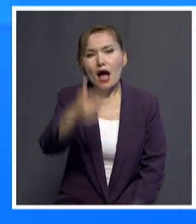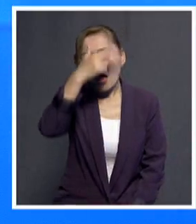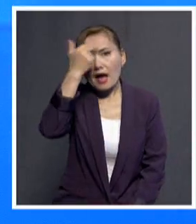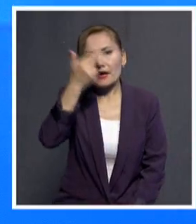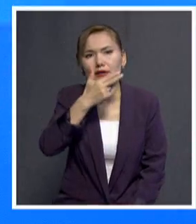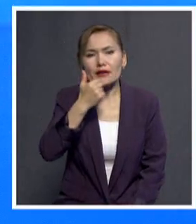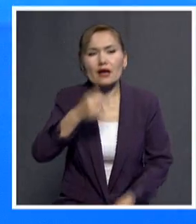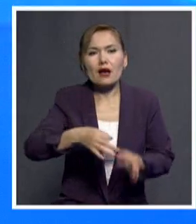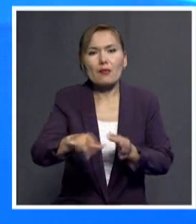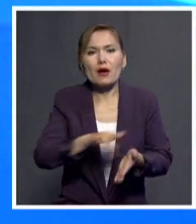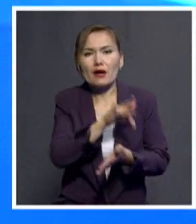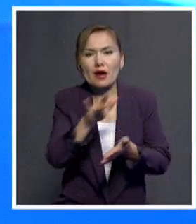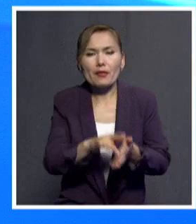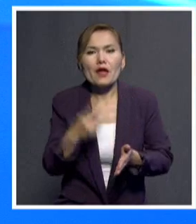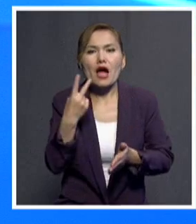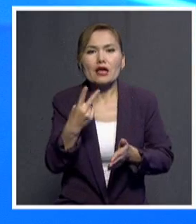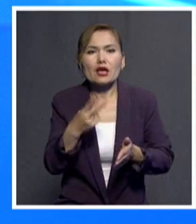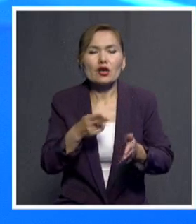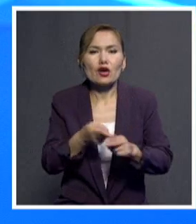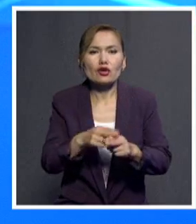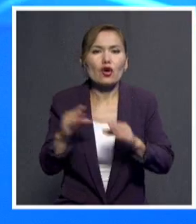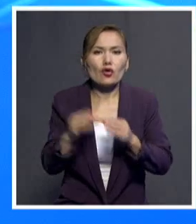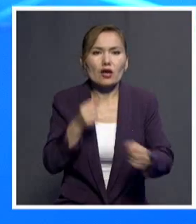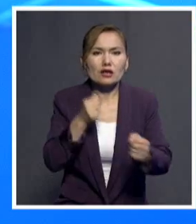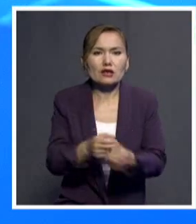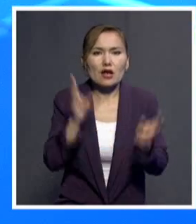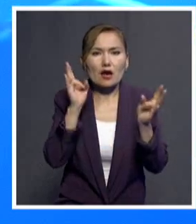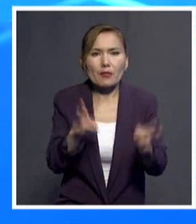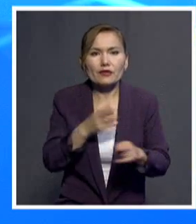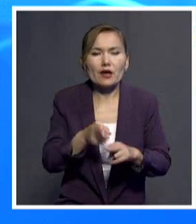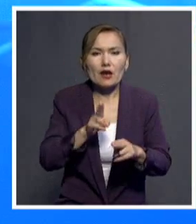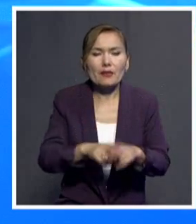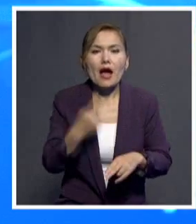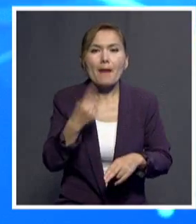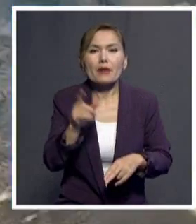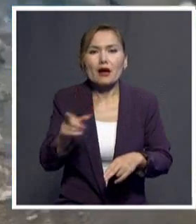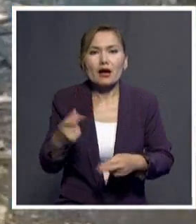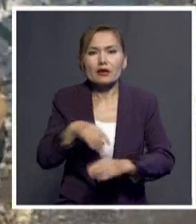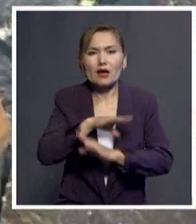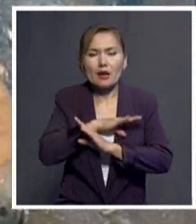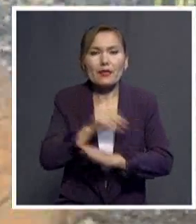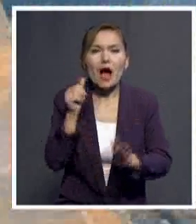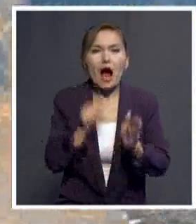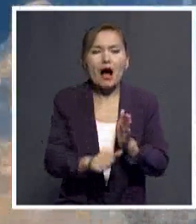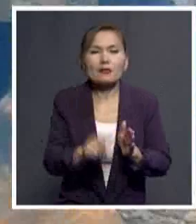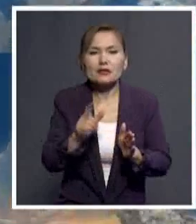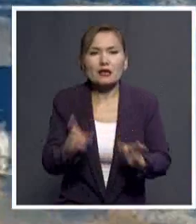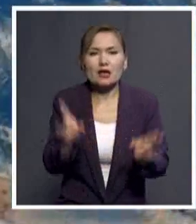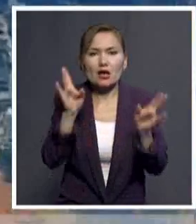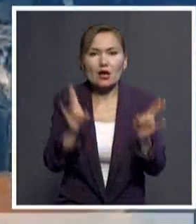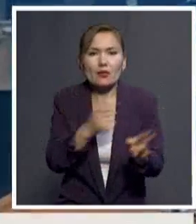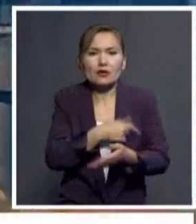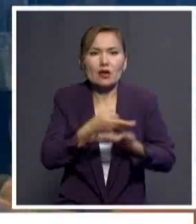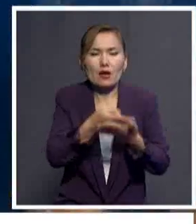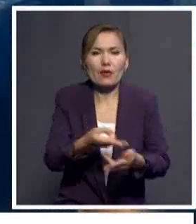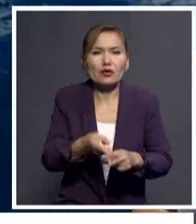Италияның Болонья қаласында 2 жүк көлігі соқтығысты. Полицияның мәліметінше апат кезінде бір адам қаза тауып, 60-ы жараланған. Біріне бірі